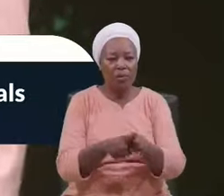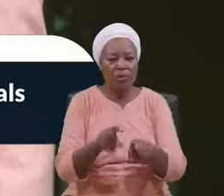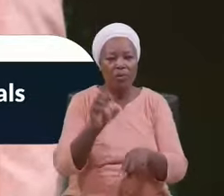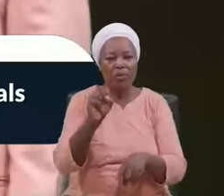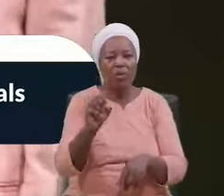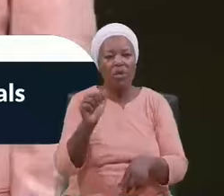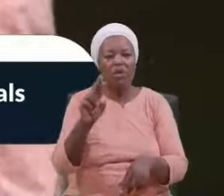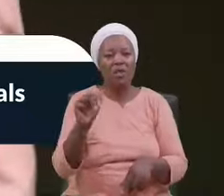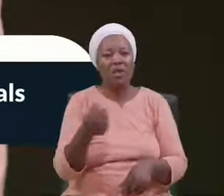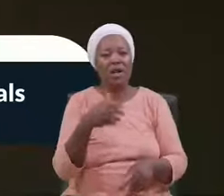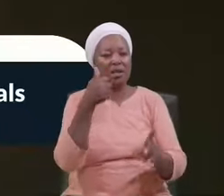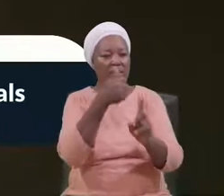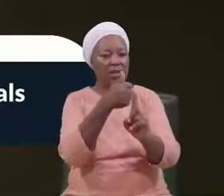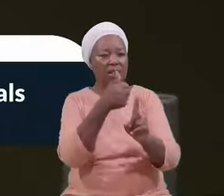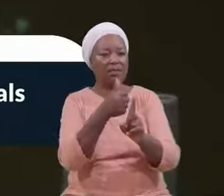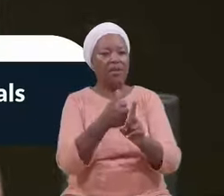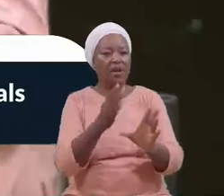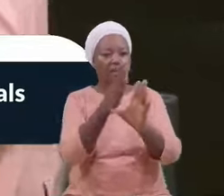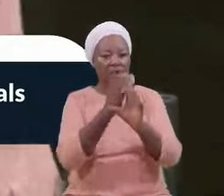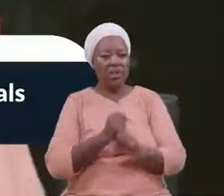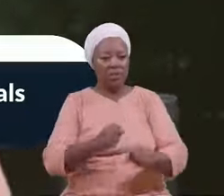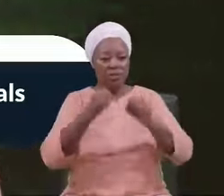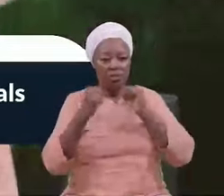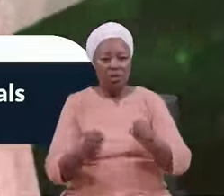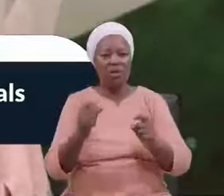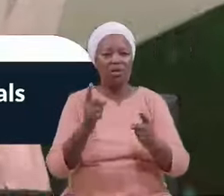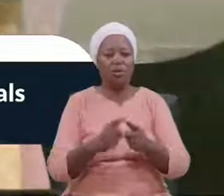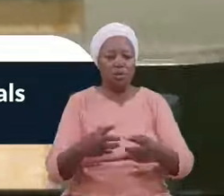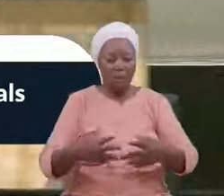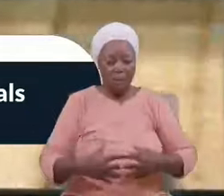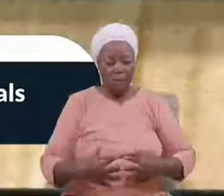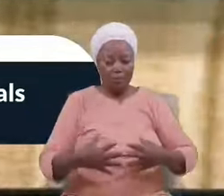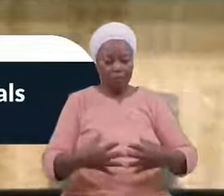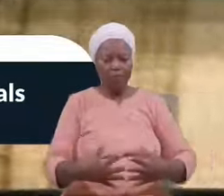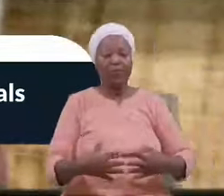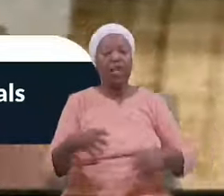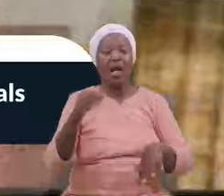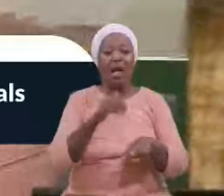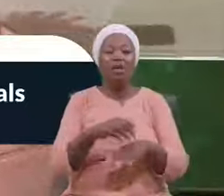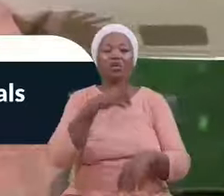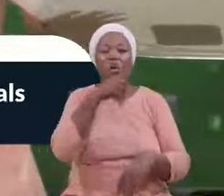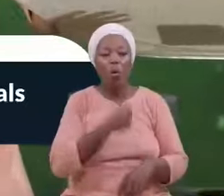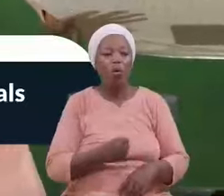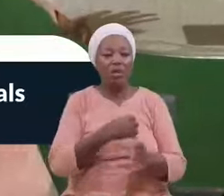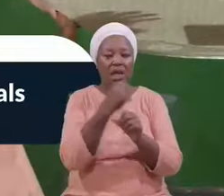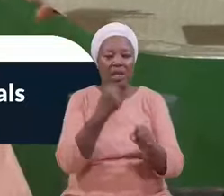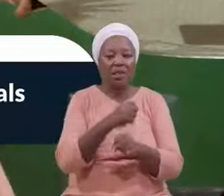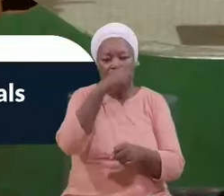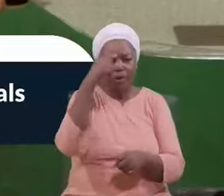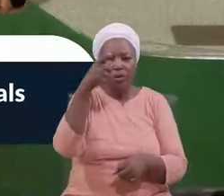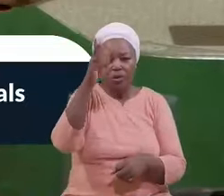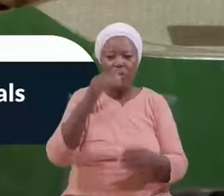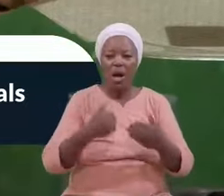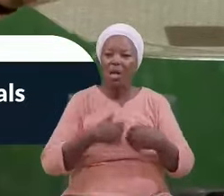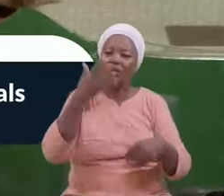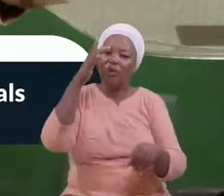elle-même, malgré son âge avancé, fut rendue capable d'avoir une postérité. Vous voyez,